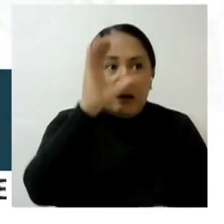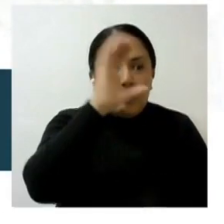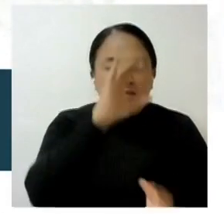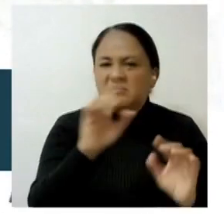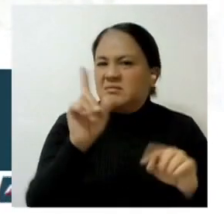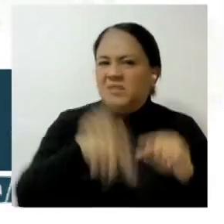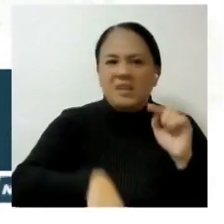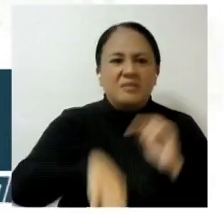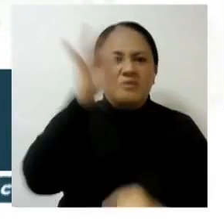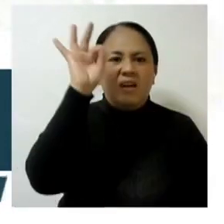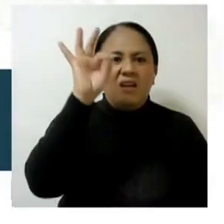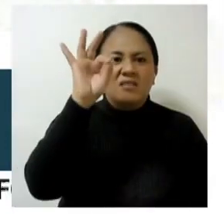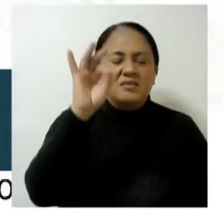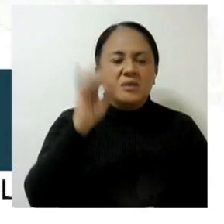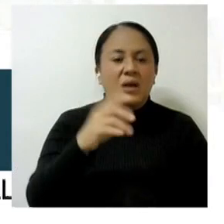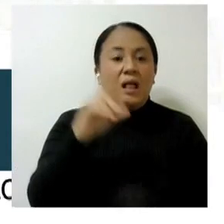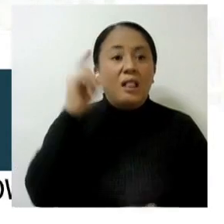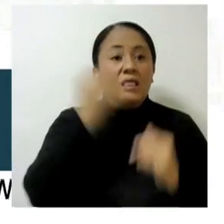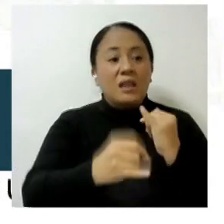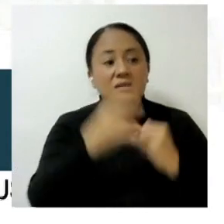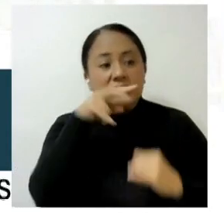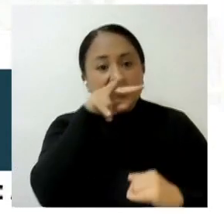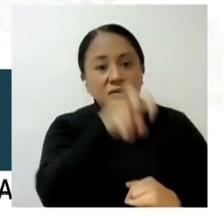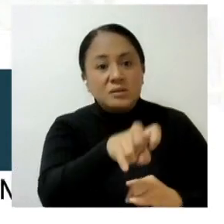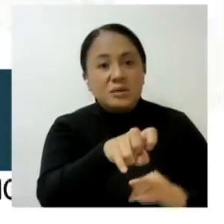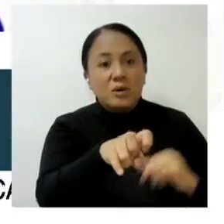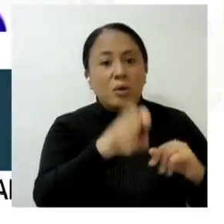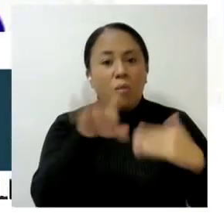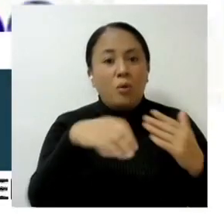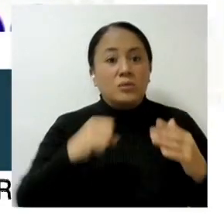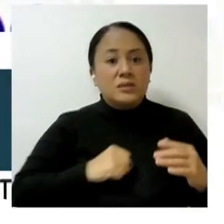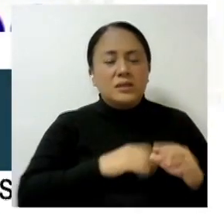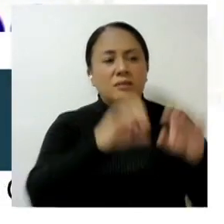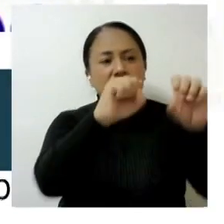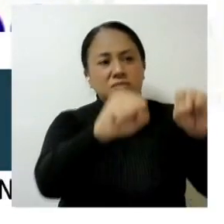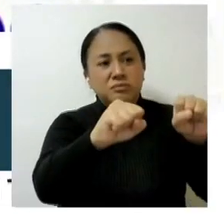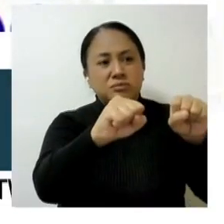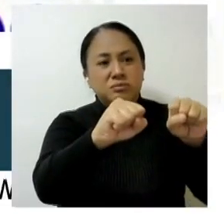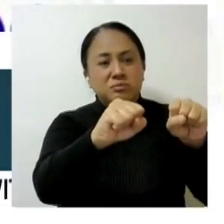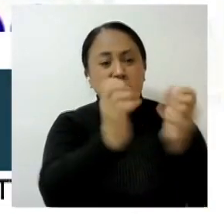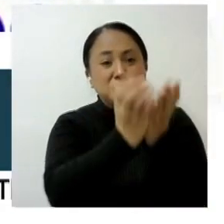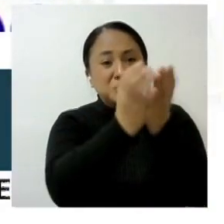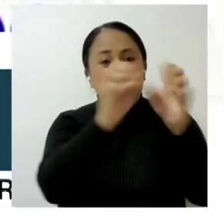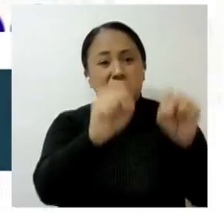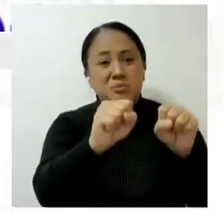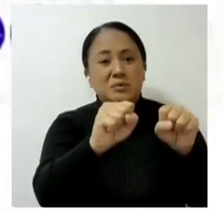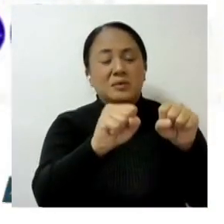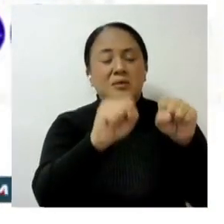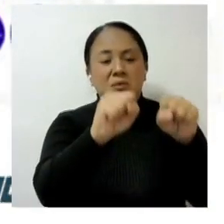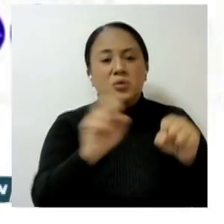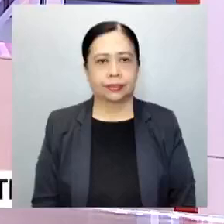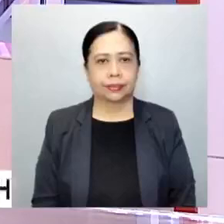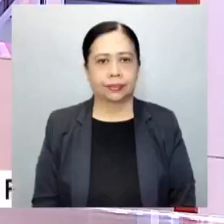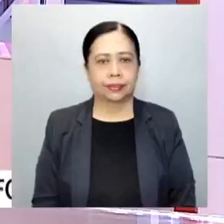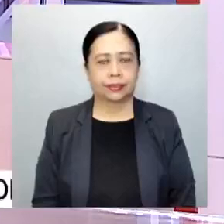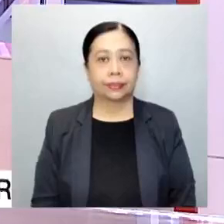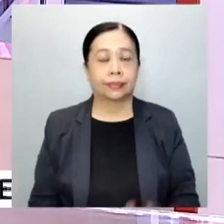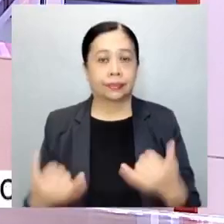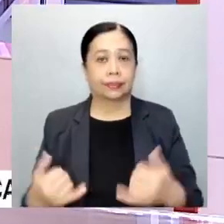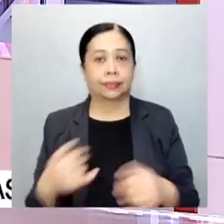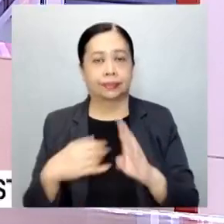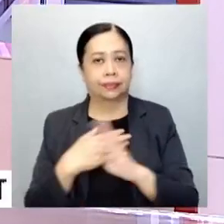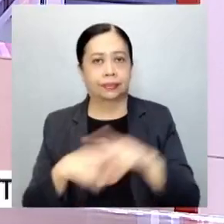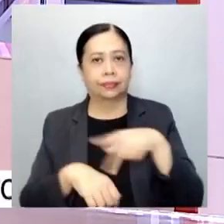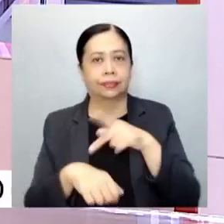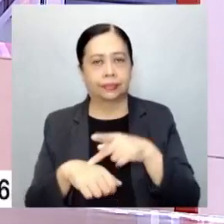ay nakakapit yung mga tawanan ng Philippine Coast Guard doon sa aluminum boat na ginamit nilang pang-rescue. Police will be